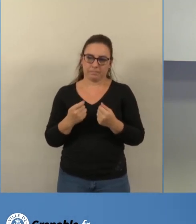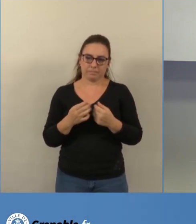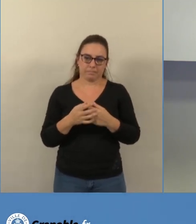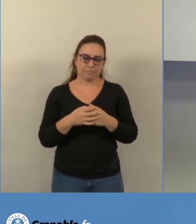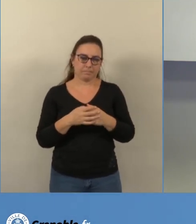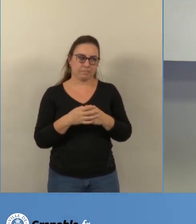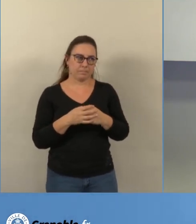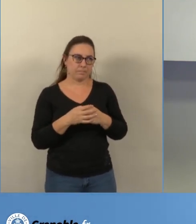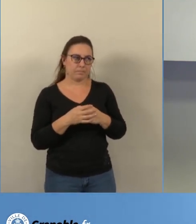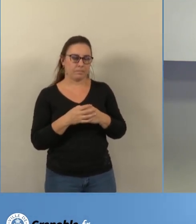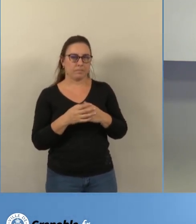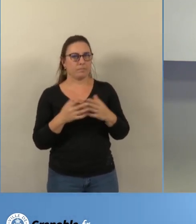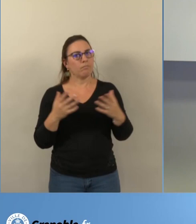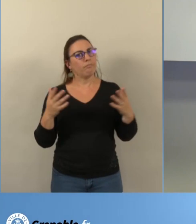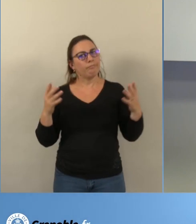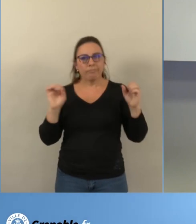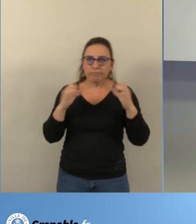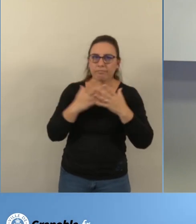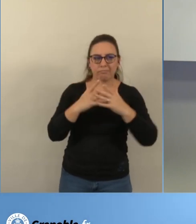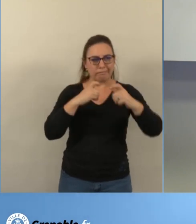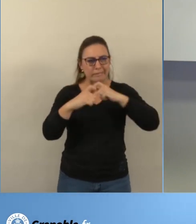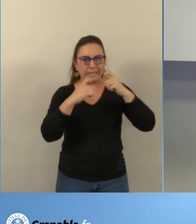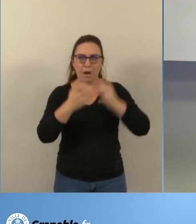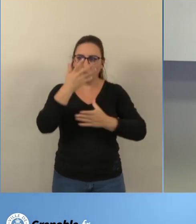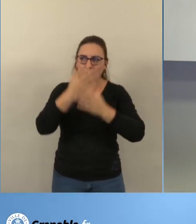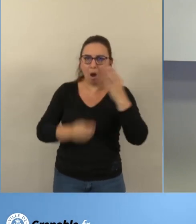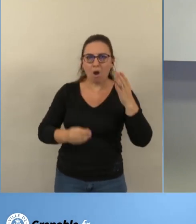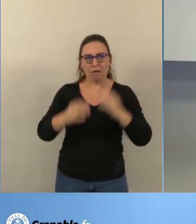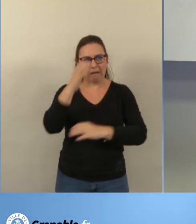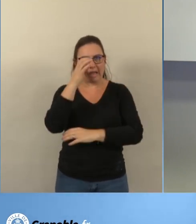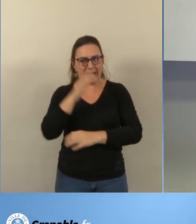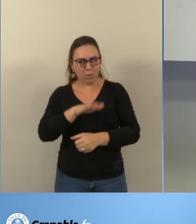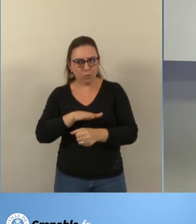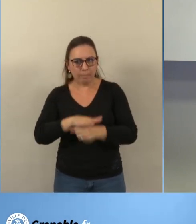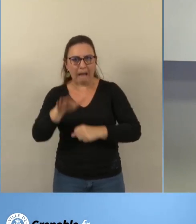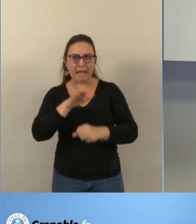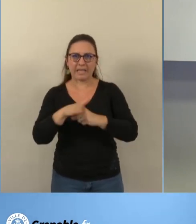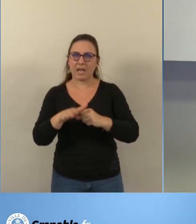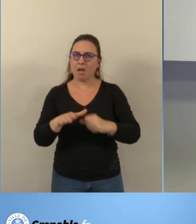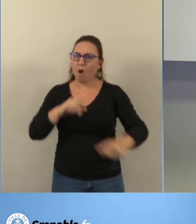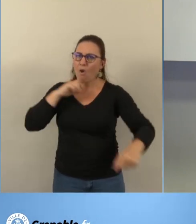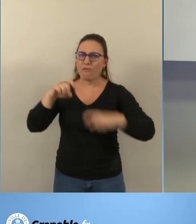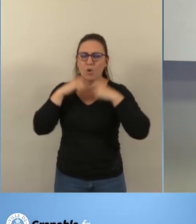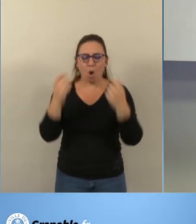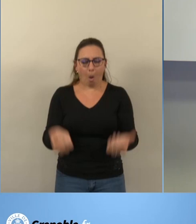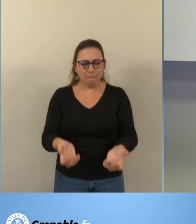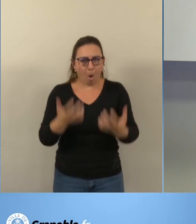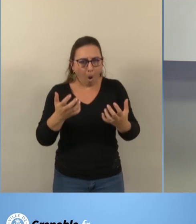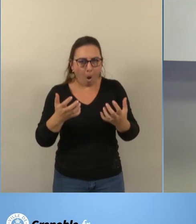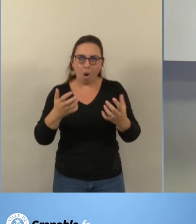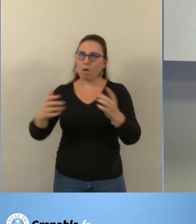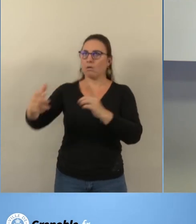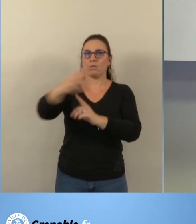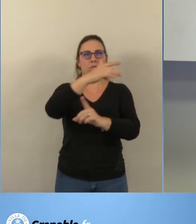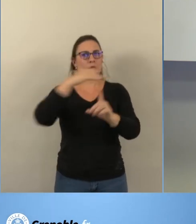qui pour le moins manque de dialogue d'écoute mais qui sont aussi d'une grande brutalité pour la société dans